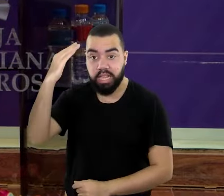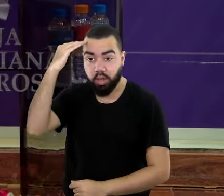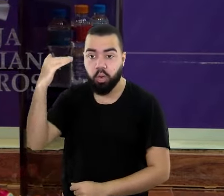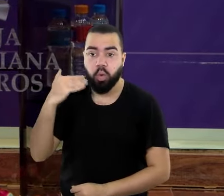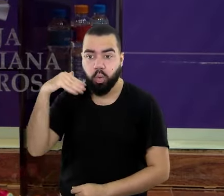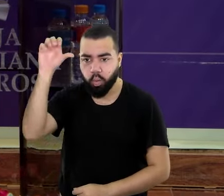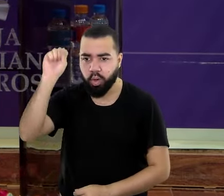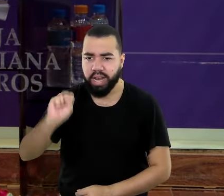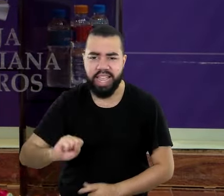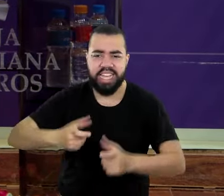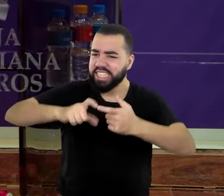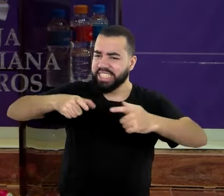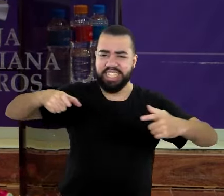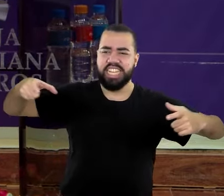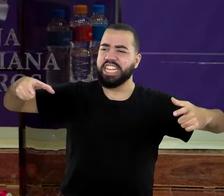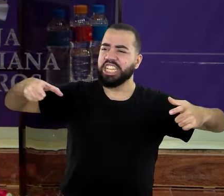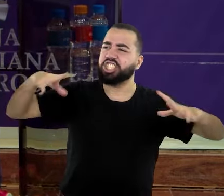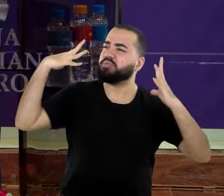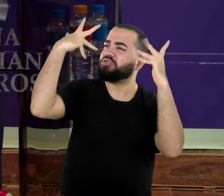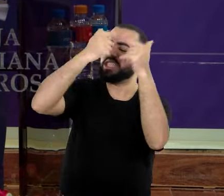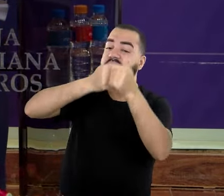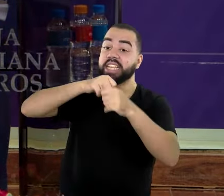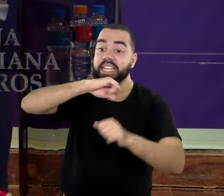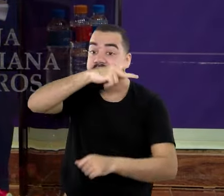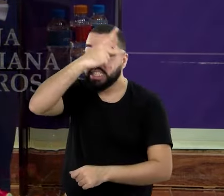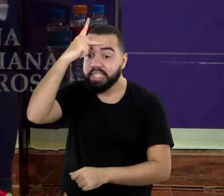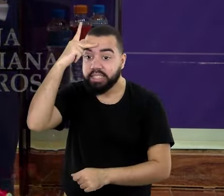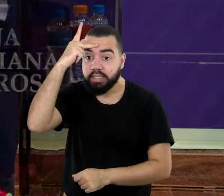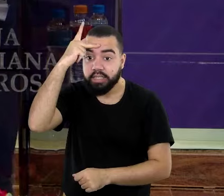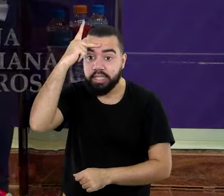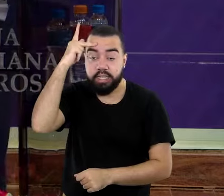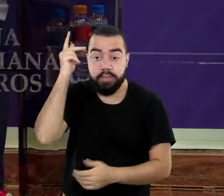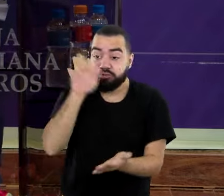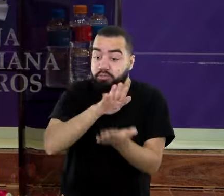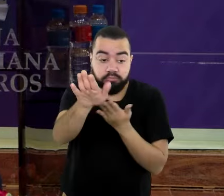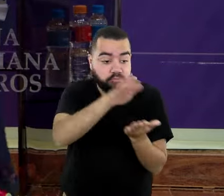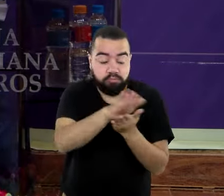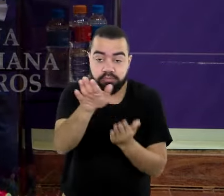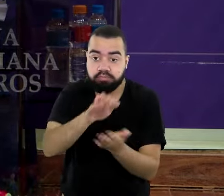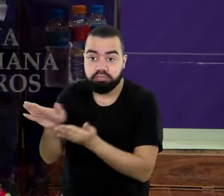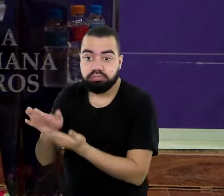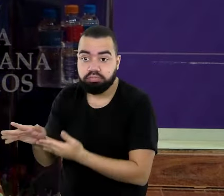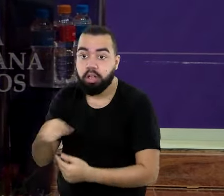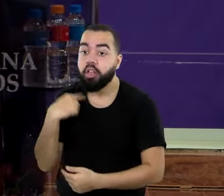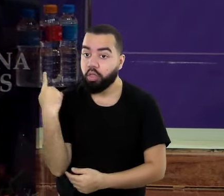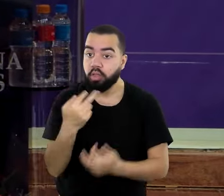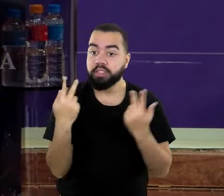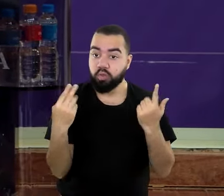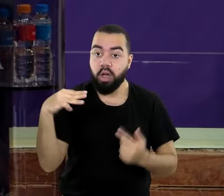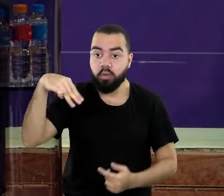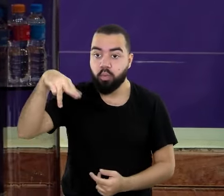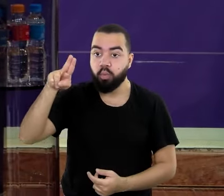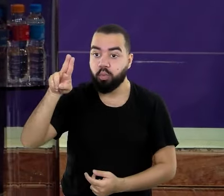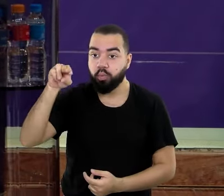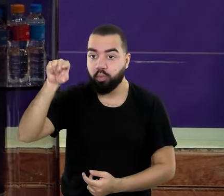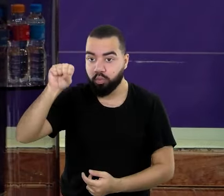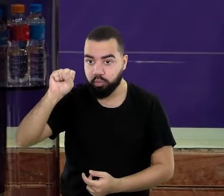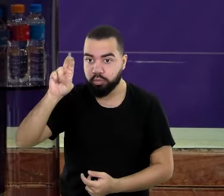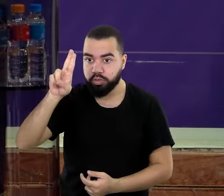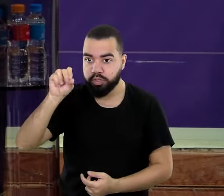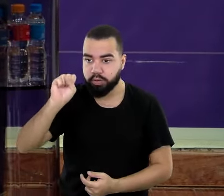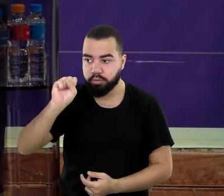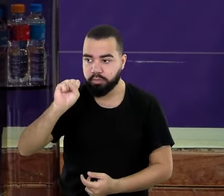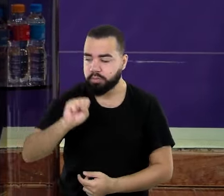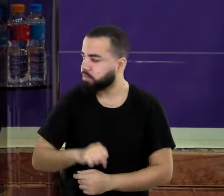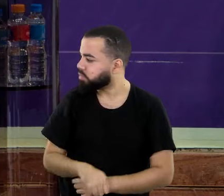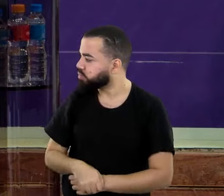de sua grandiosidade, se todo mundo partir, acabaremos virando museu. 저는 총회장이 된 목적은